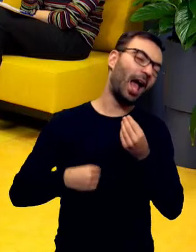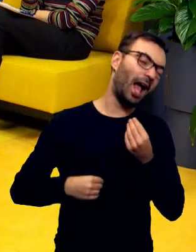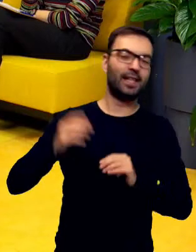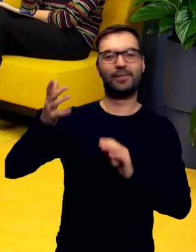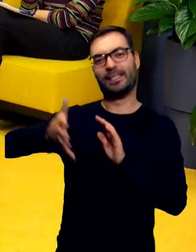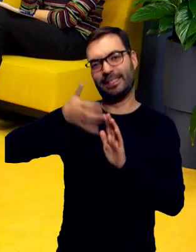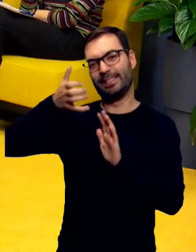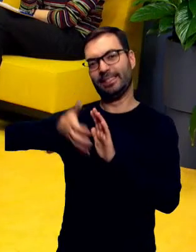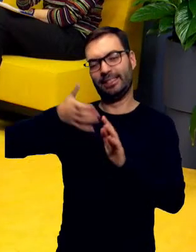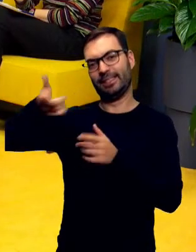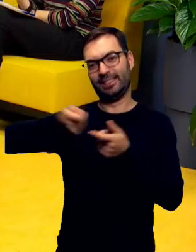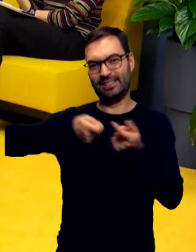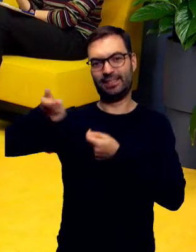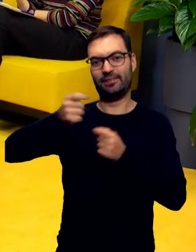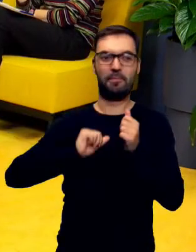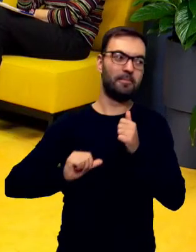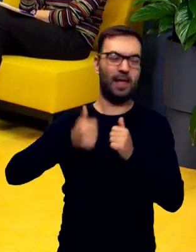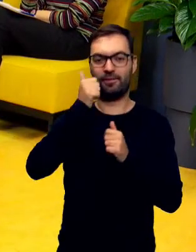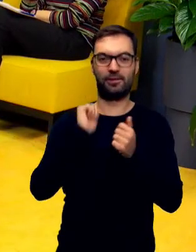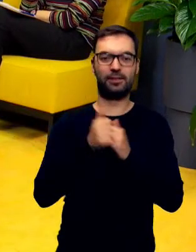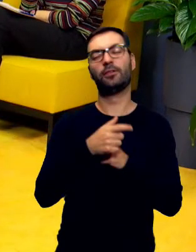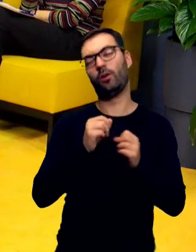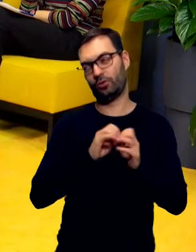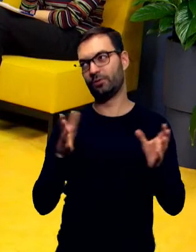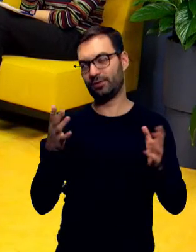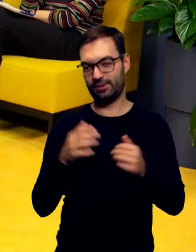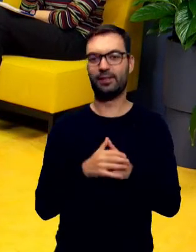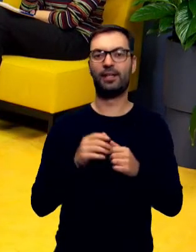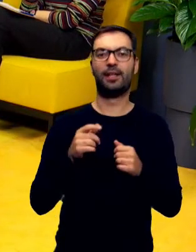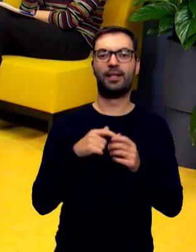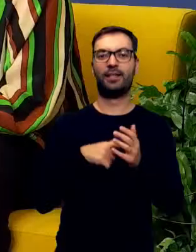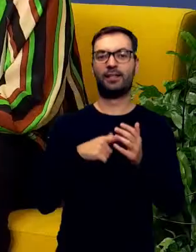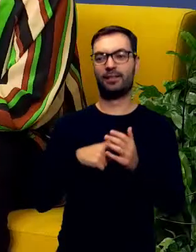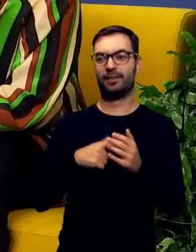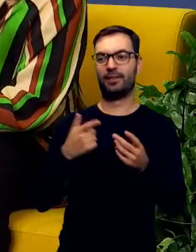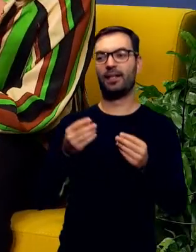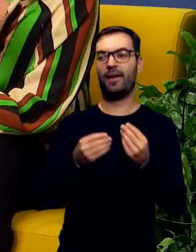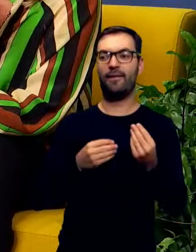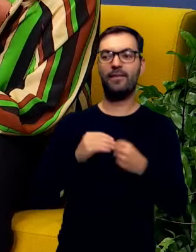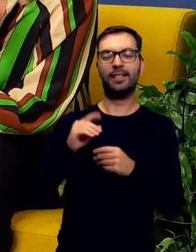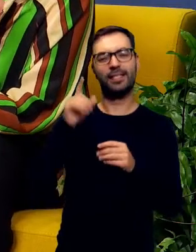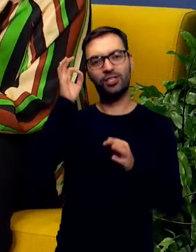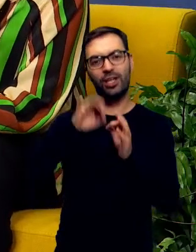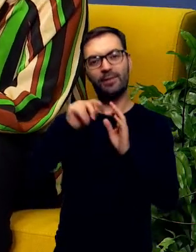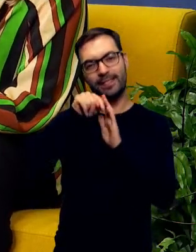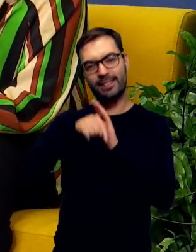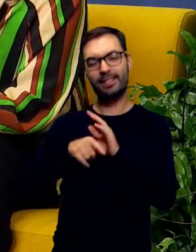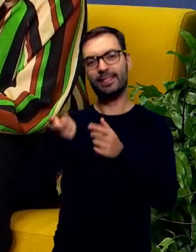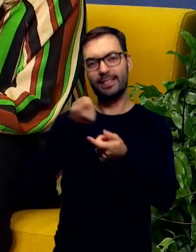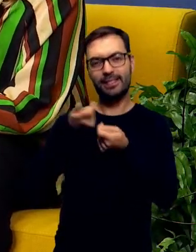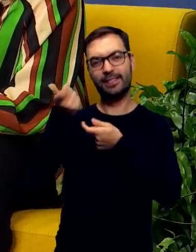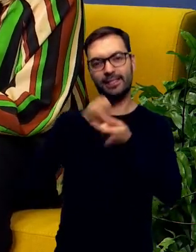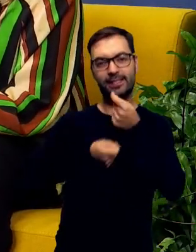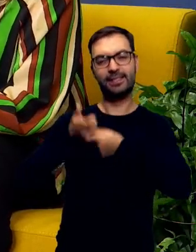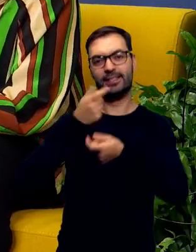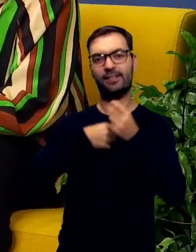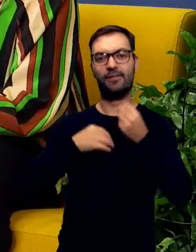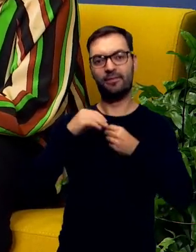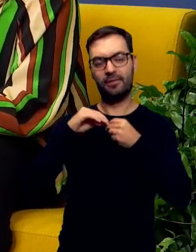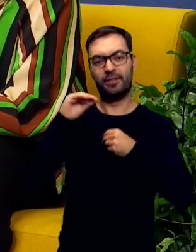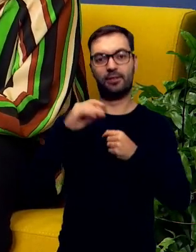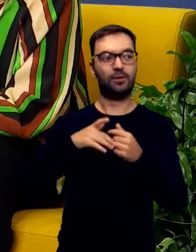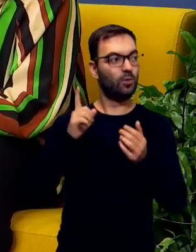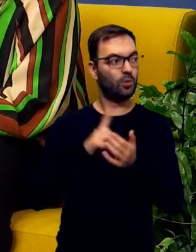wyciągnąć, żeby jak najwięcej się dowiedzieć. Żeby być pierwszym. To tak, ale im więcej szczegółów złapiemy, czy dowiemy się, im więcej